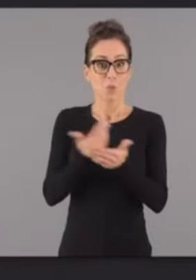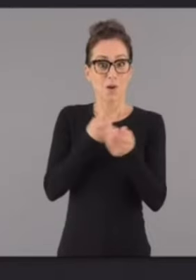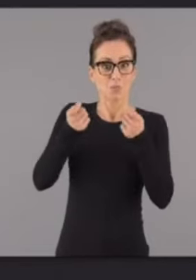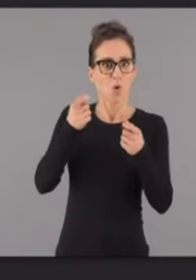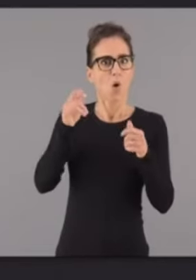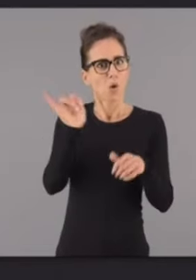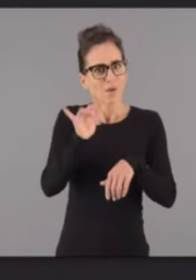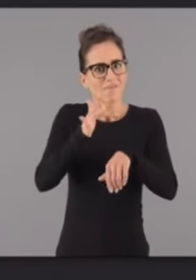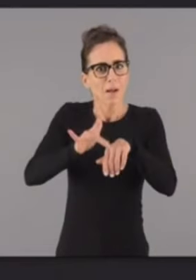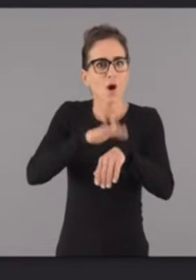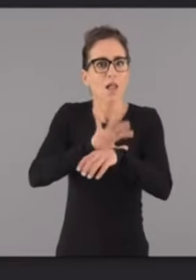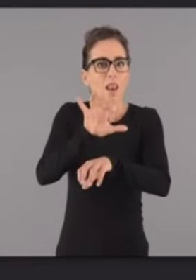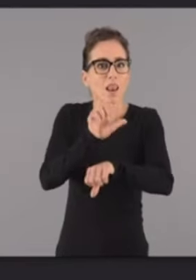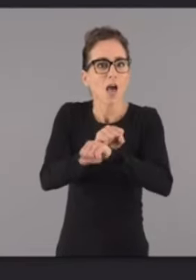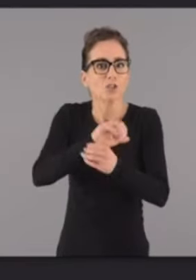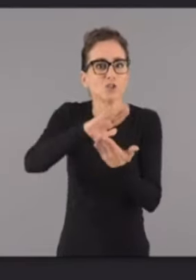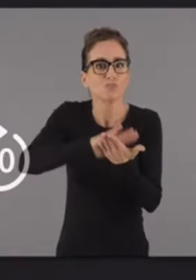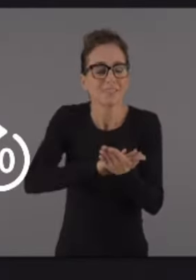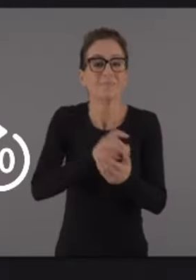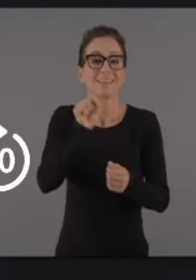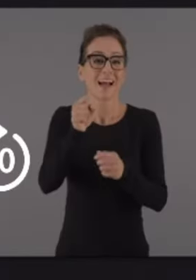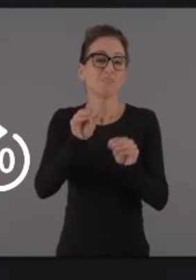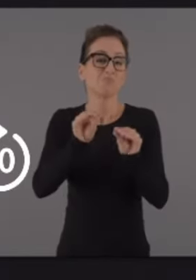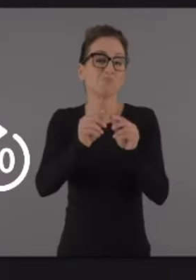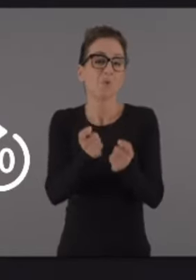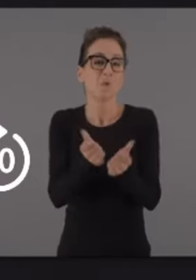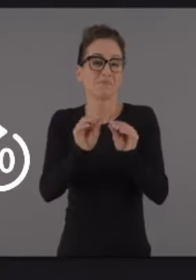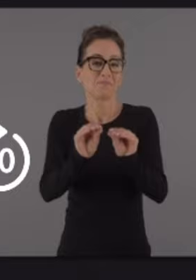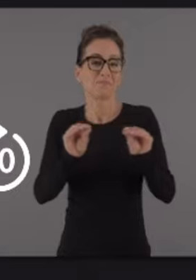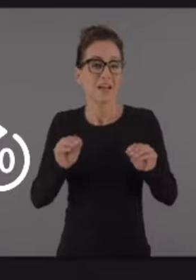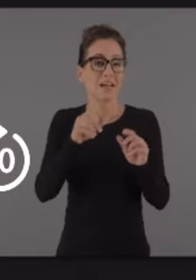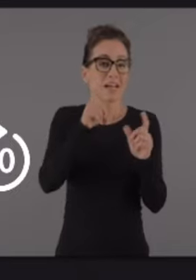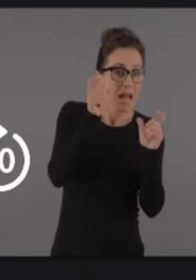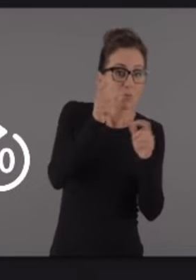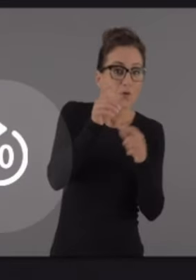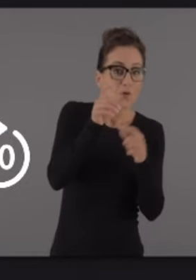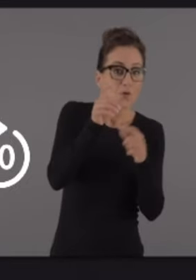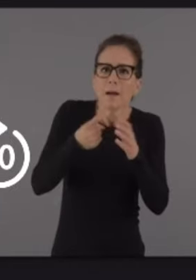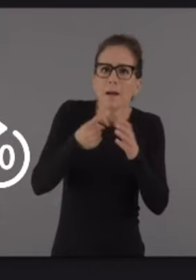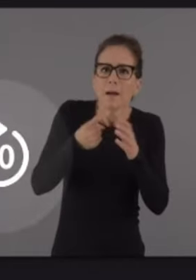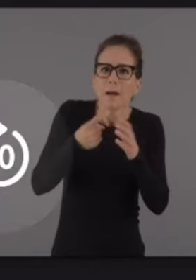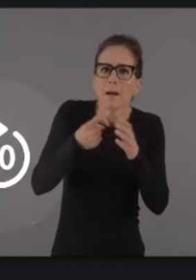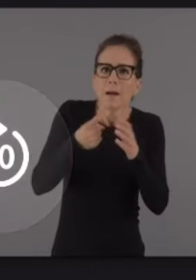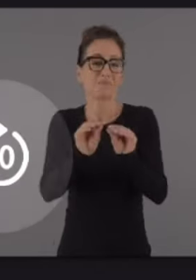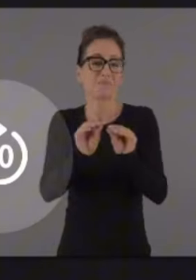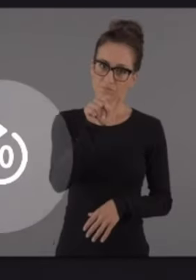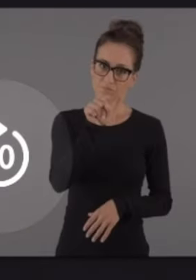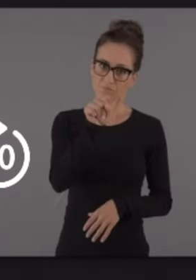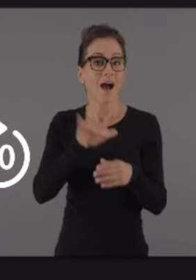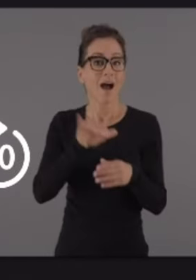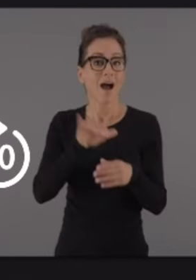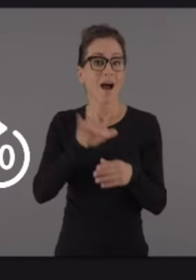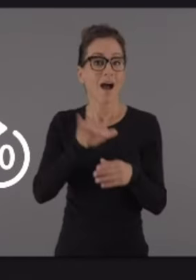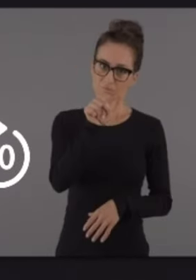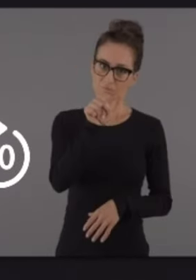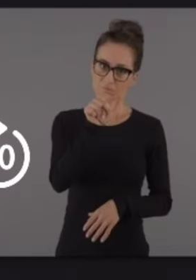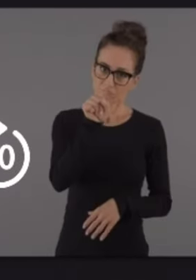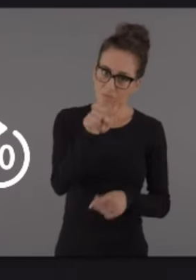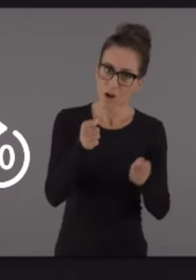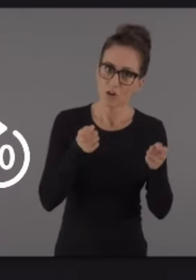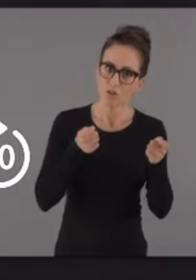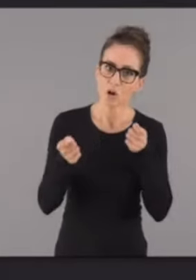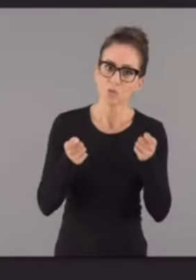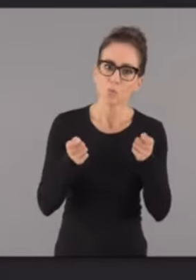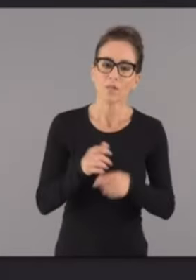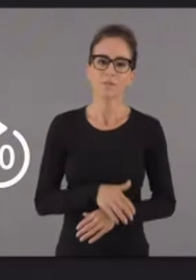আসসালামু আলাইকুম গাইস এন্ড ওয়েলকাম টু মার্চ মেইট আজকে যে বিষয়টা নিয়ে কথা বলতেছি সেটা হচ্ছে যে আইওএস 18